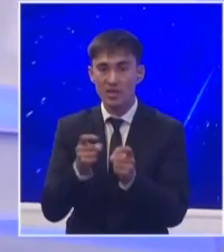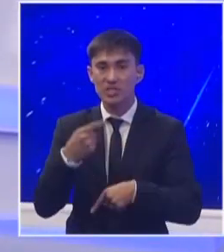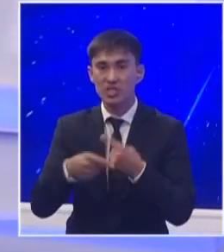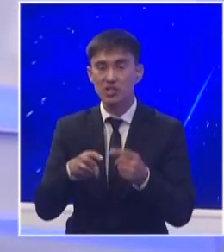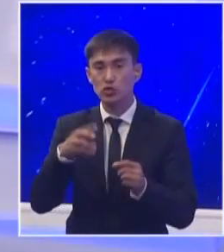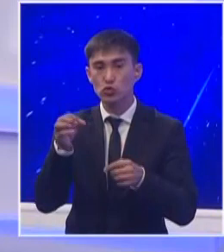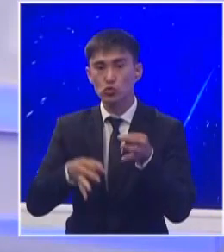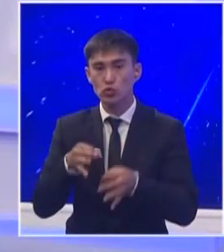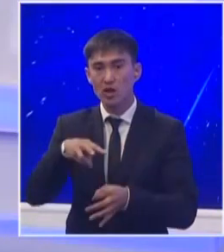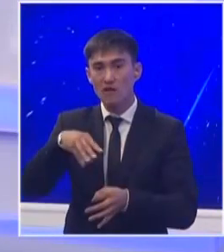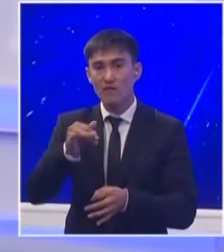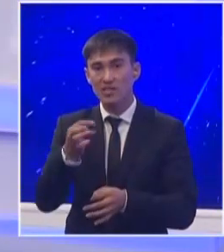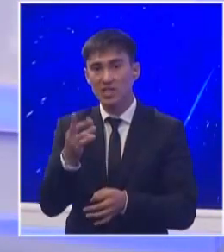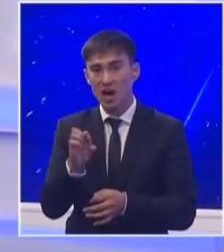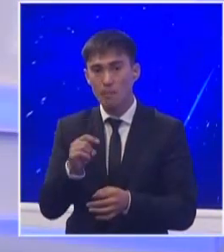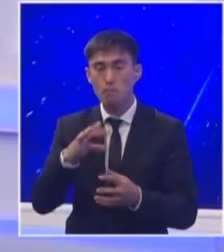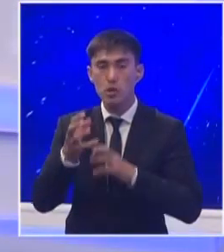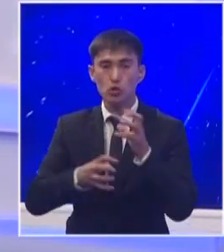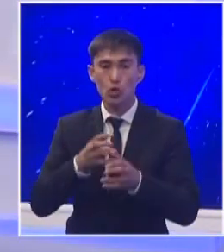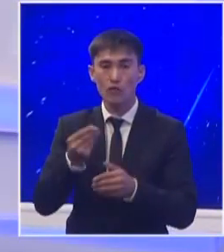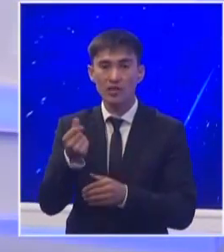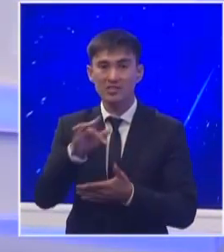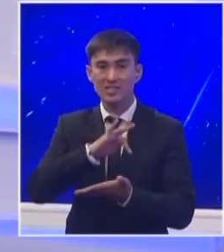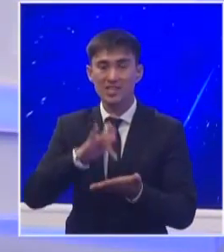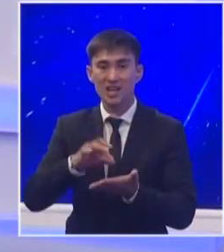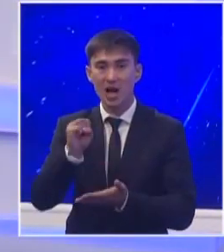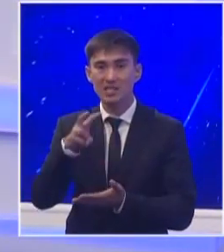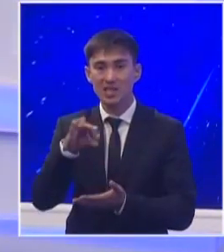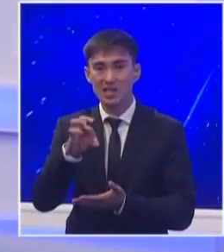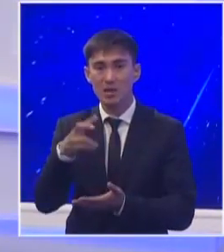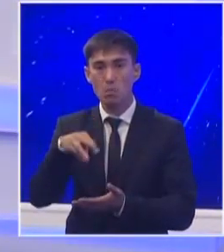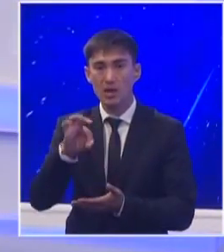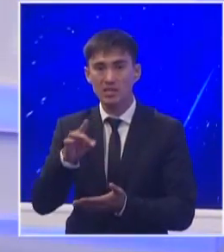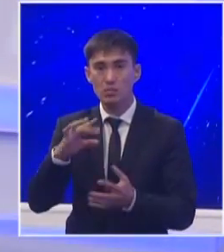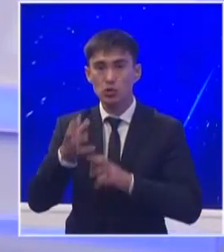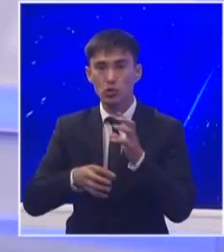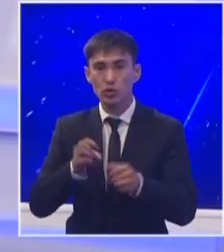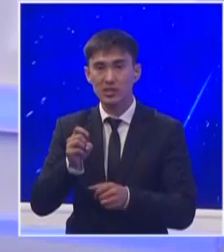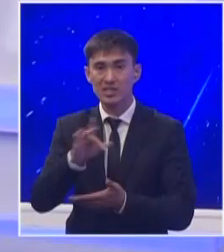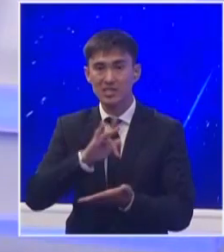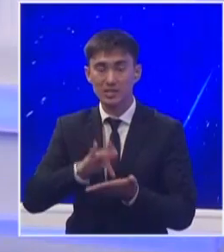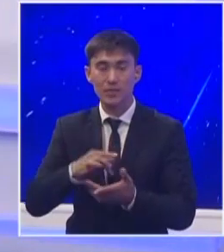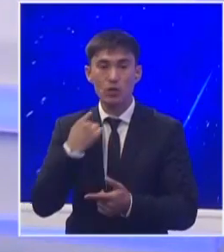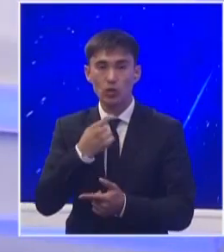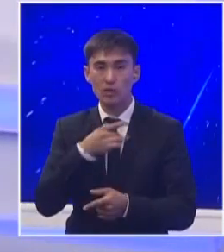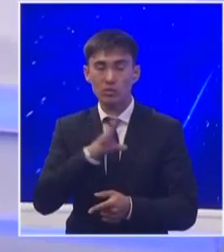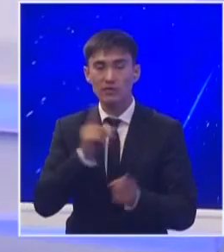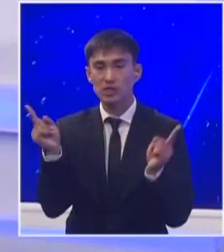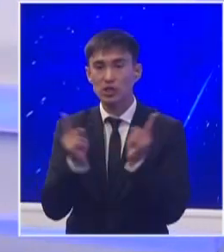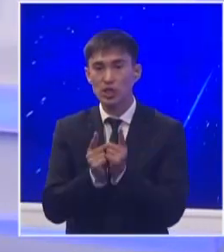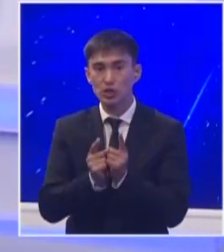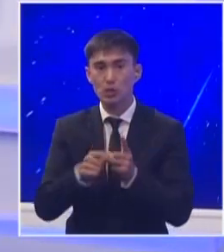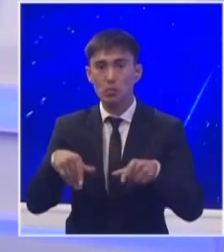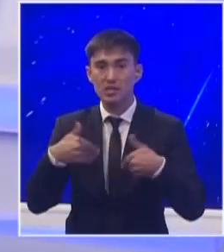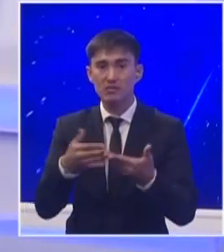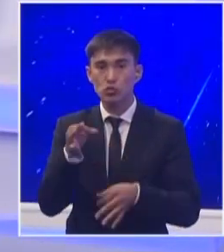МФЦА, Международного финансового центра Астана и МАЦ, Международный арбитражный центр. В Талдыкургане состоялась встреча представителей